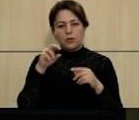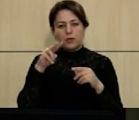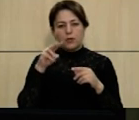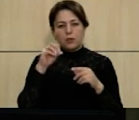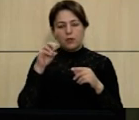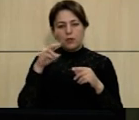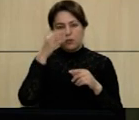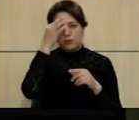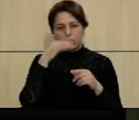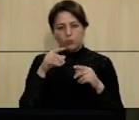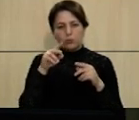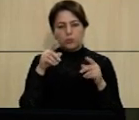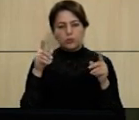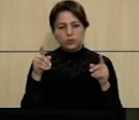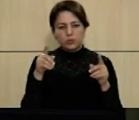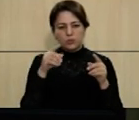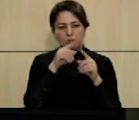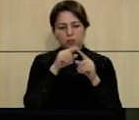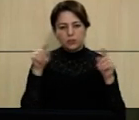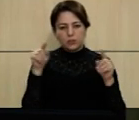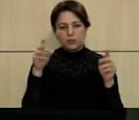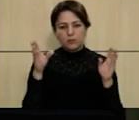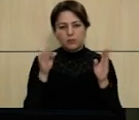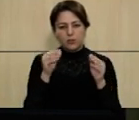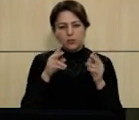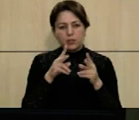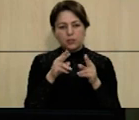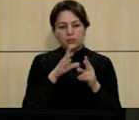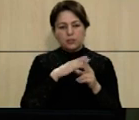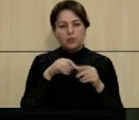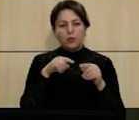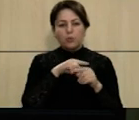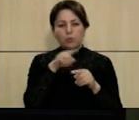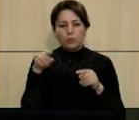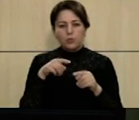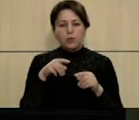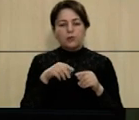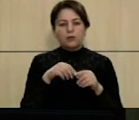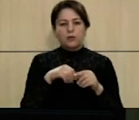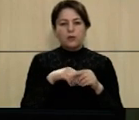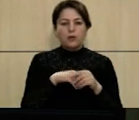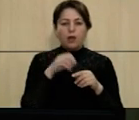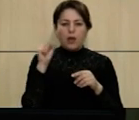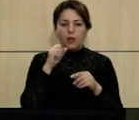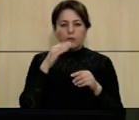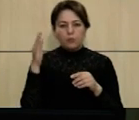bilan kesdik. Bu paralel to'g'ri chiziqlar, demak, A tomonidan